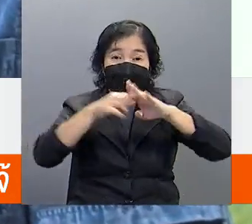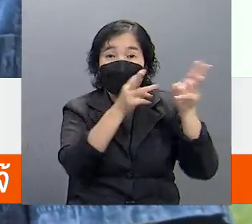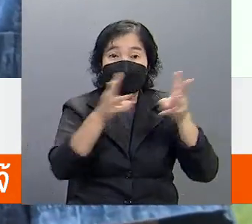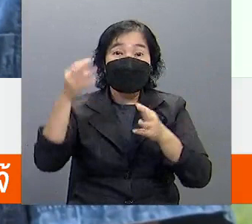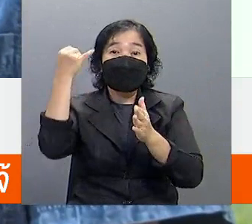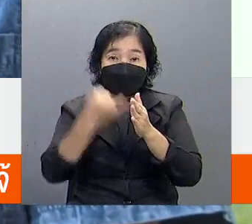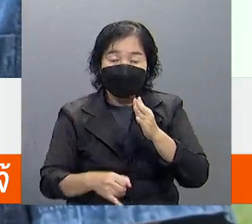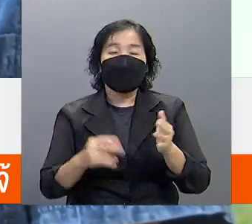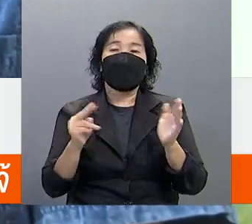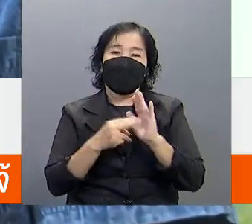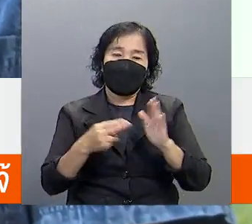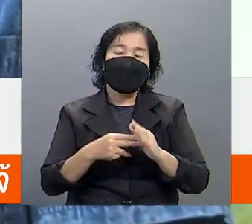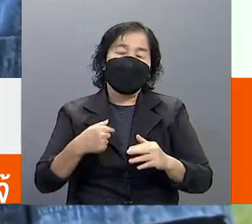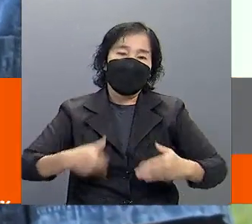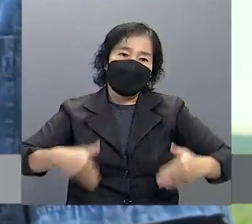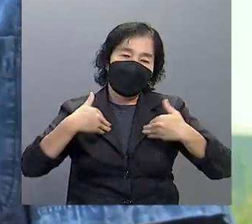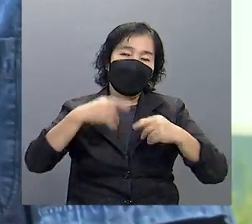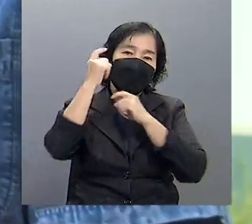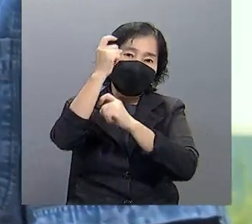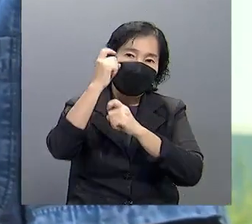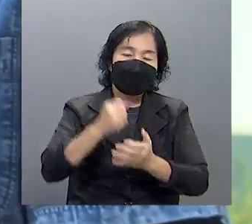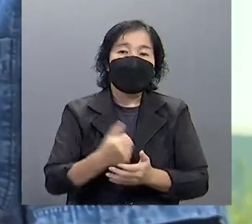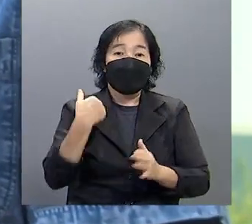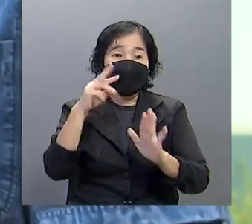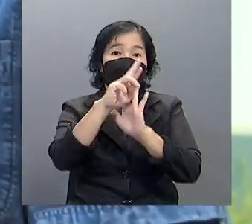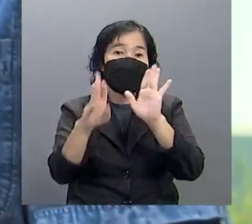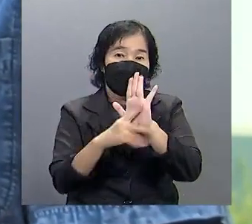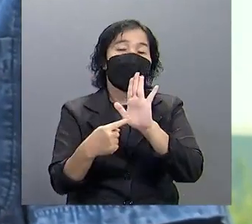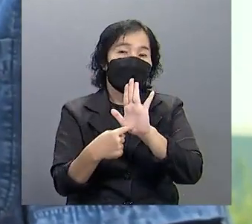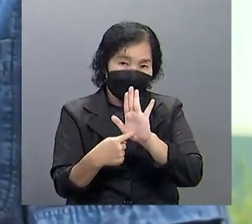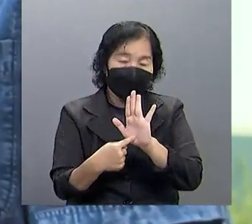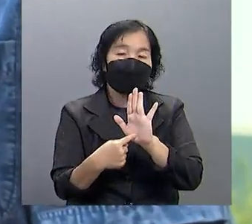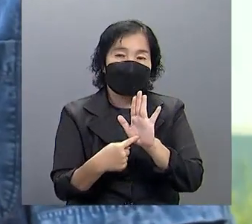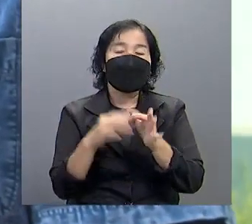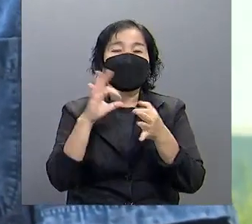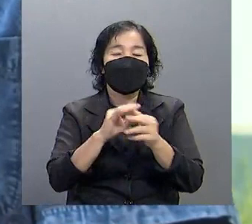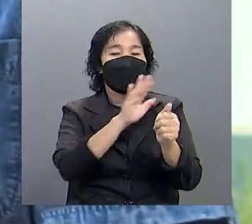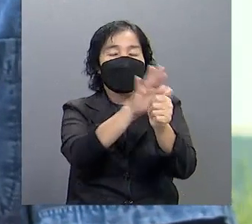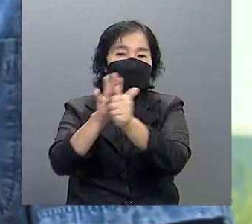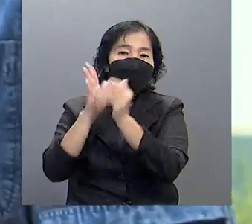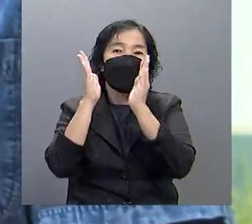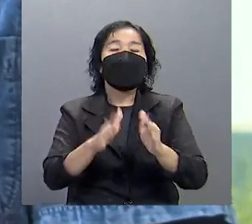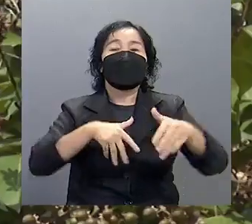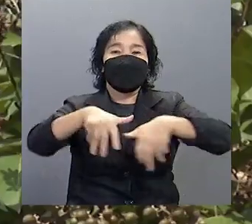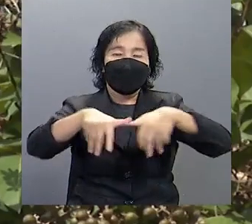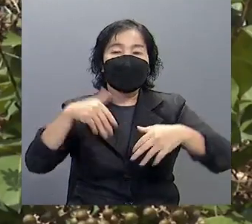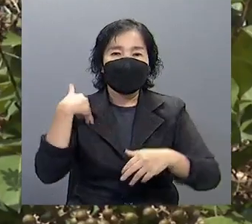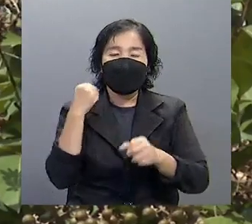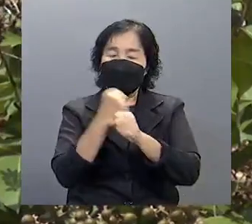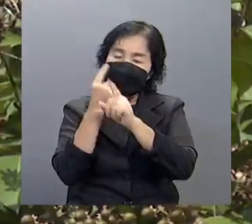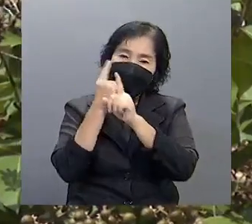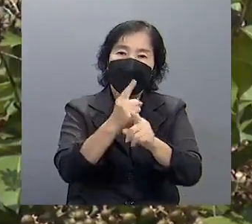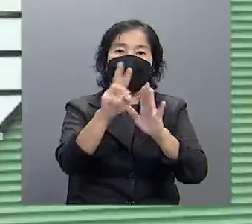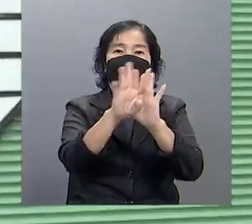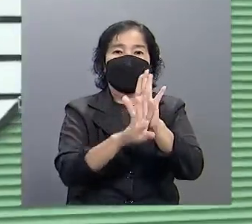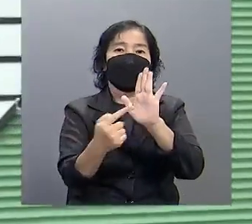นะเพราะฉะนั้นเรามีระเบียบบังคับเพื่อความปลอดภัยของผู้ชายทุกคนนะครับขอให้ทำตามระเบียบครับ